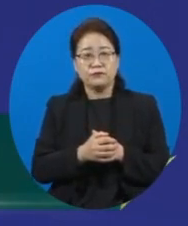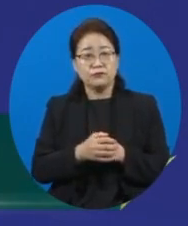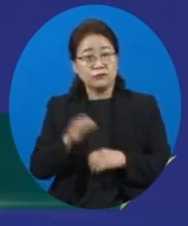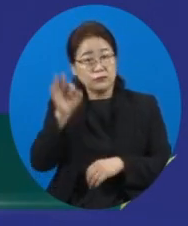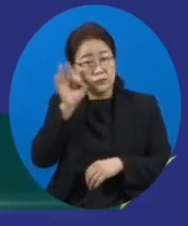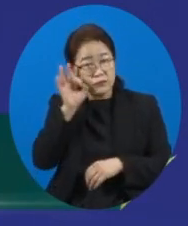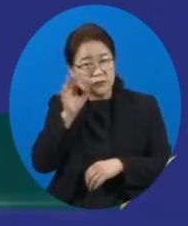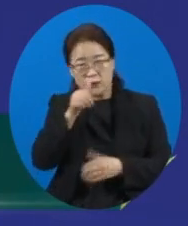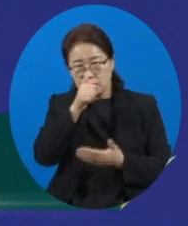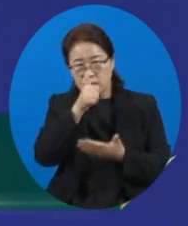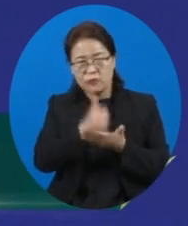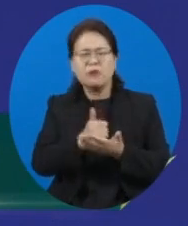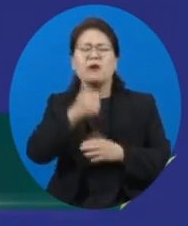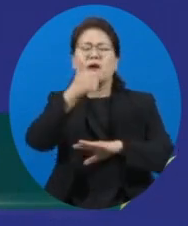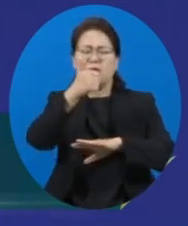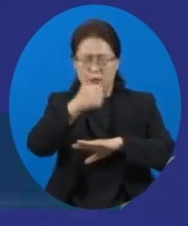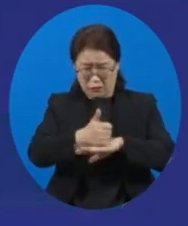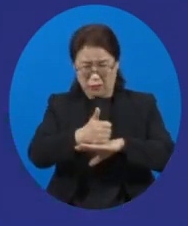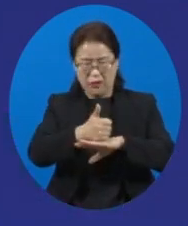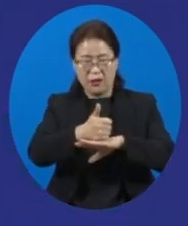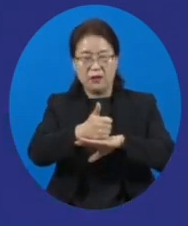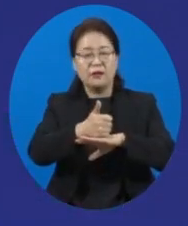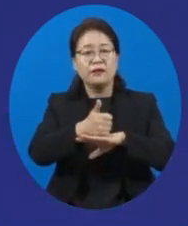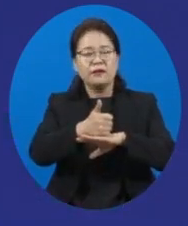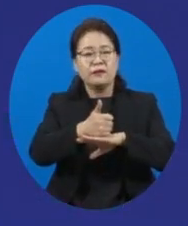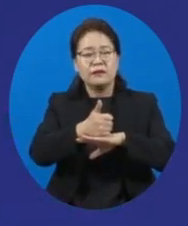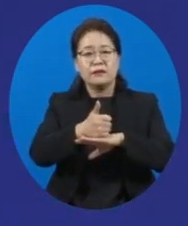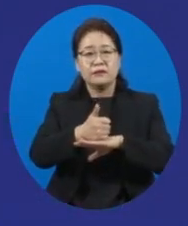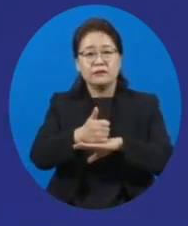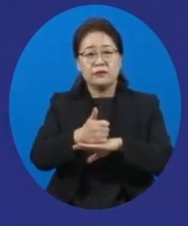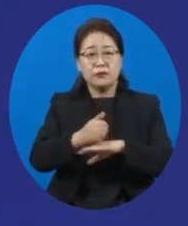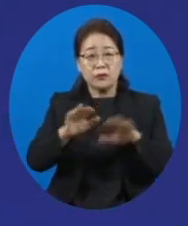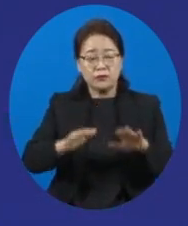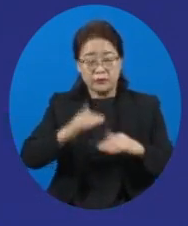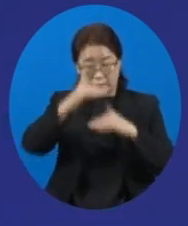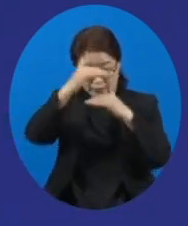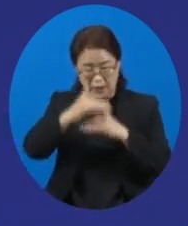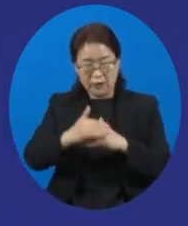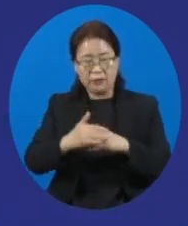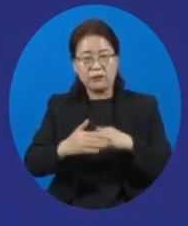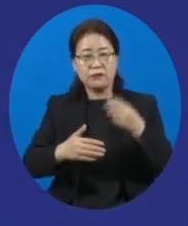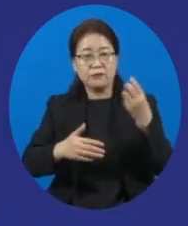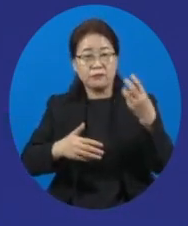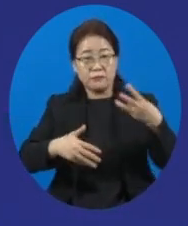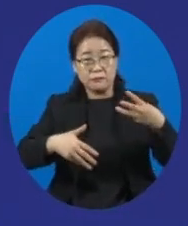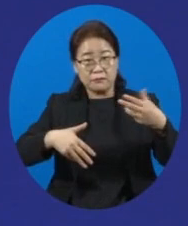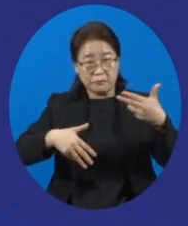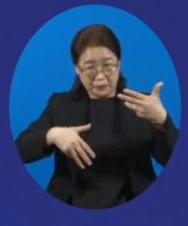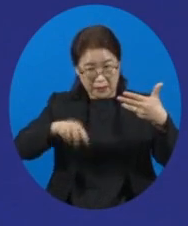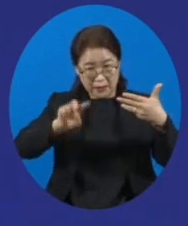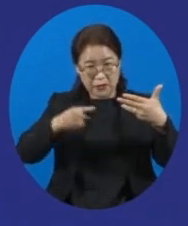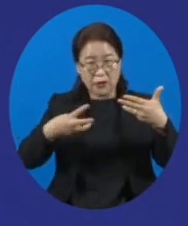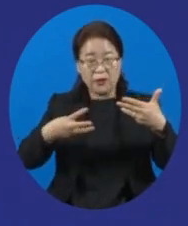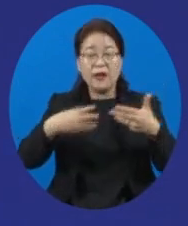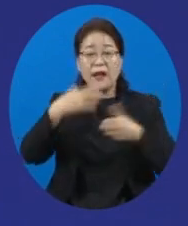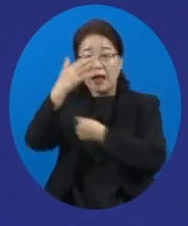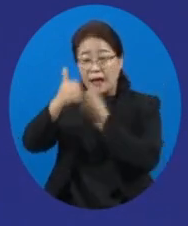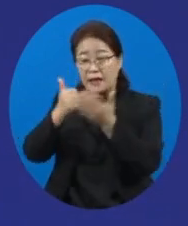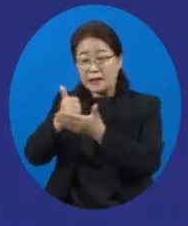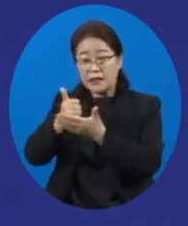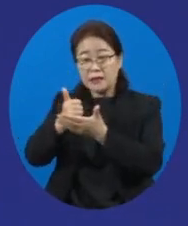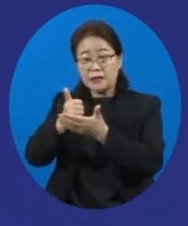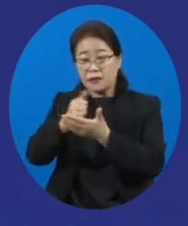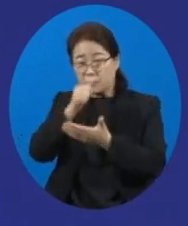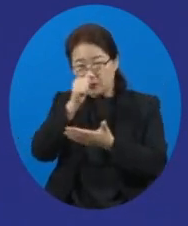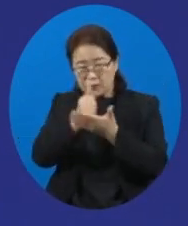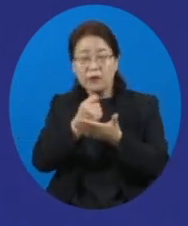수치는 죄의 결과입니다. 그런데 오늘 보면 8절을 보게 되면 하나님께서